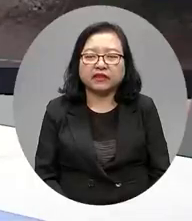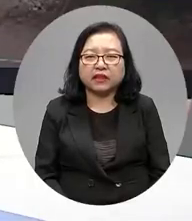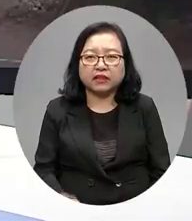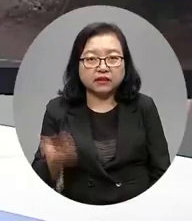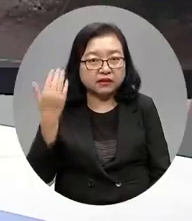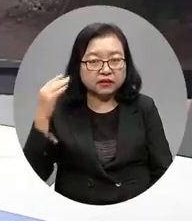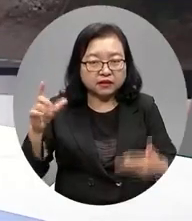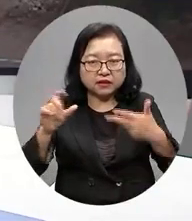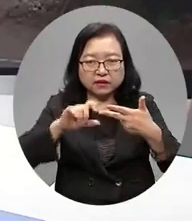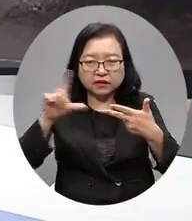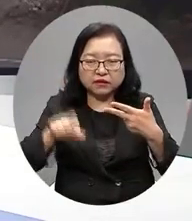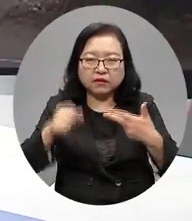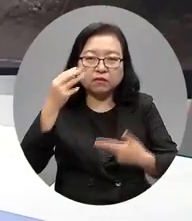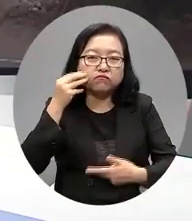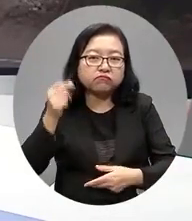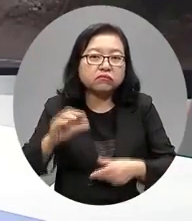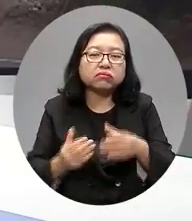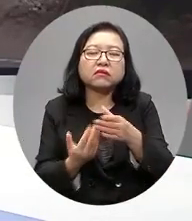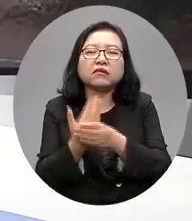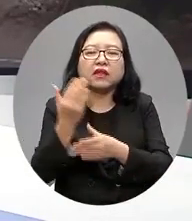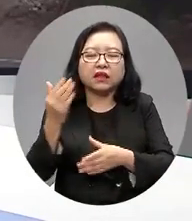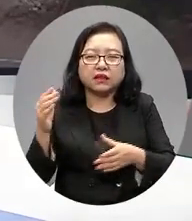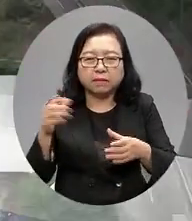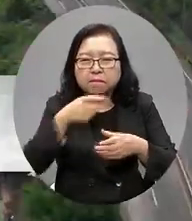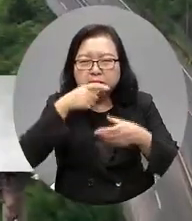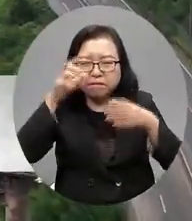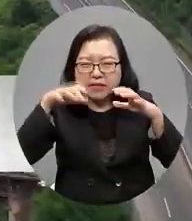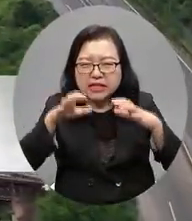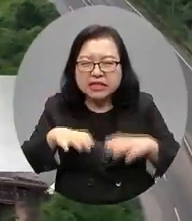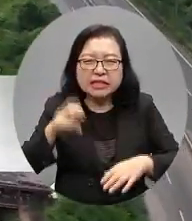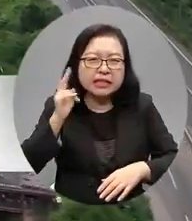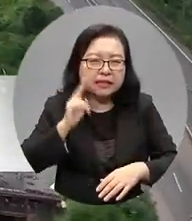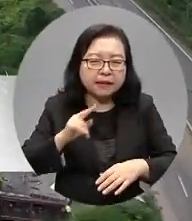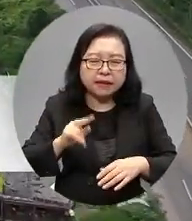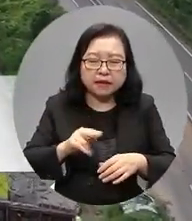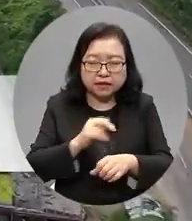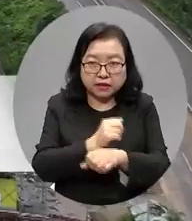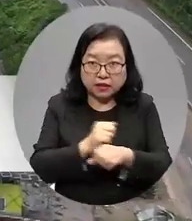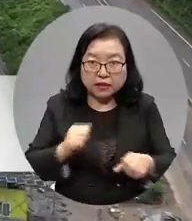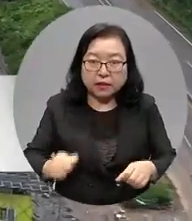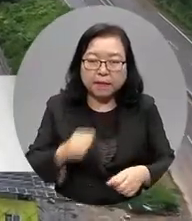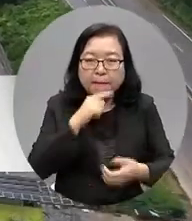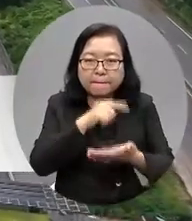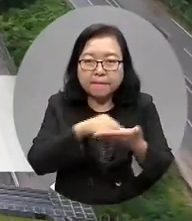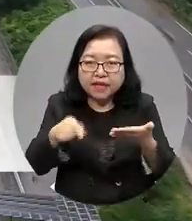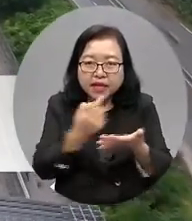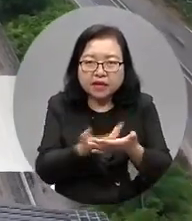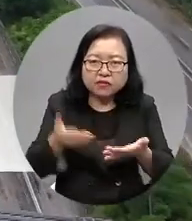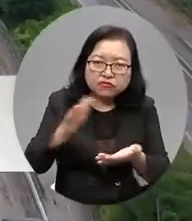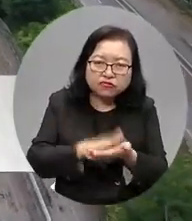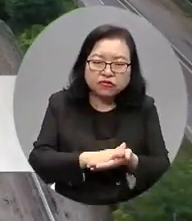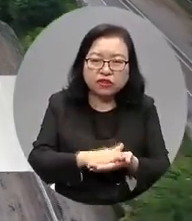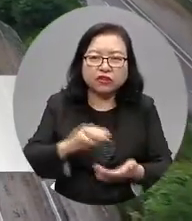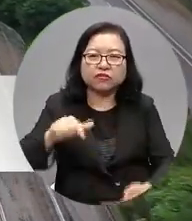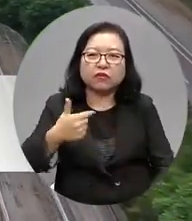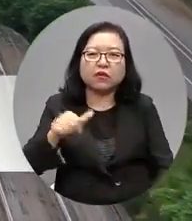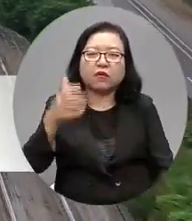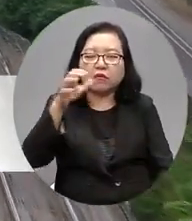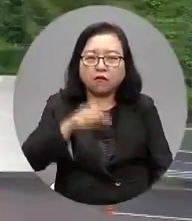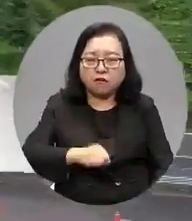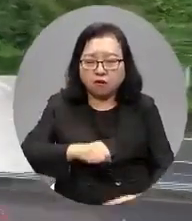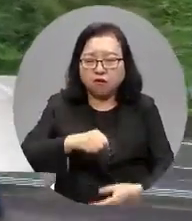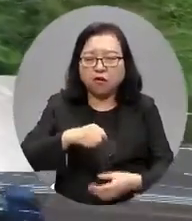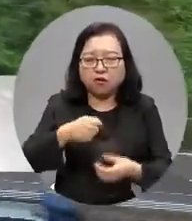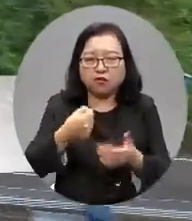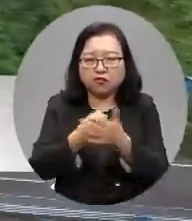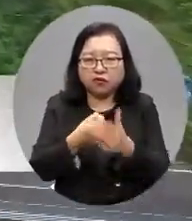지난 7월 옥천군에서 발생한 집중 호흡 피해 복구 사업비가 605억 원으로 최종 확정됐습니다 도로